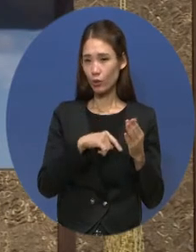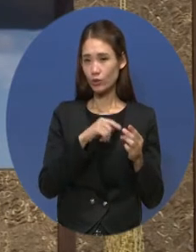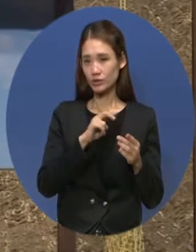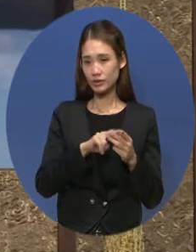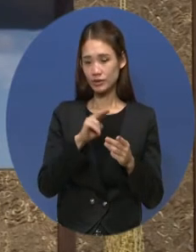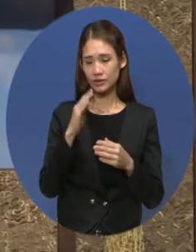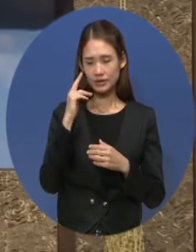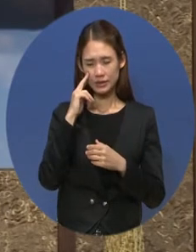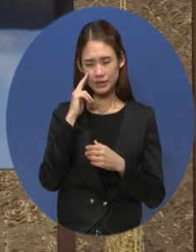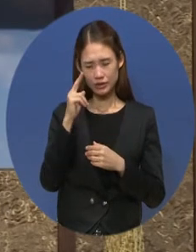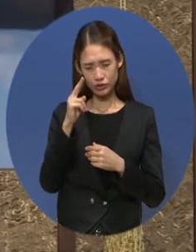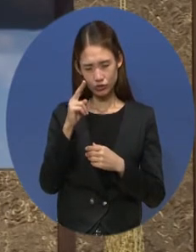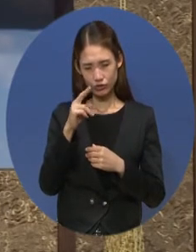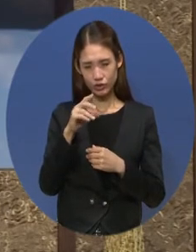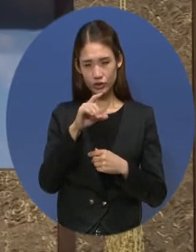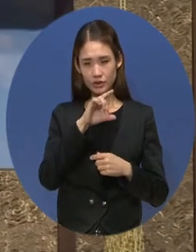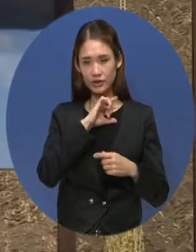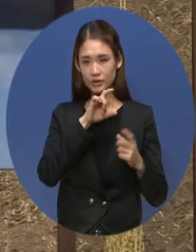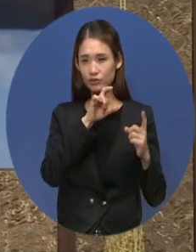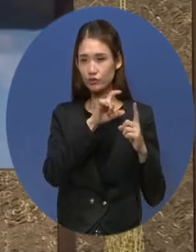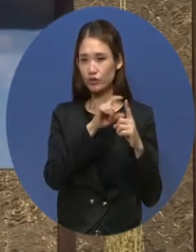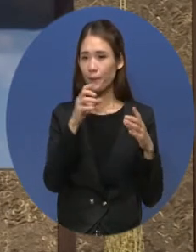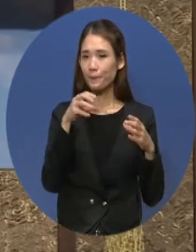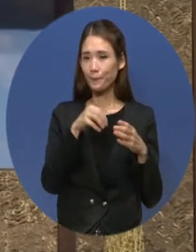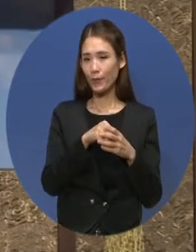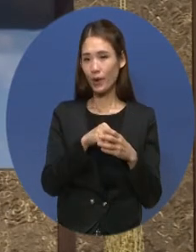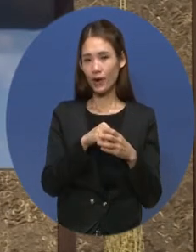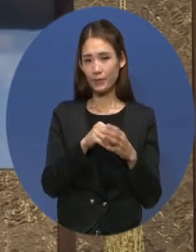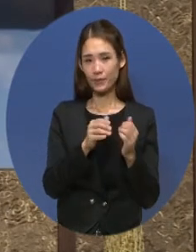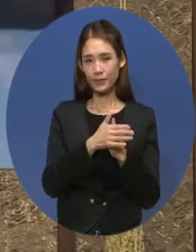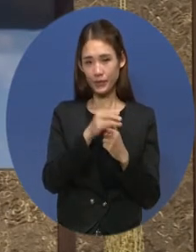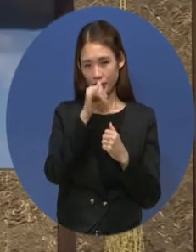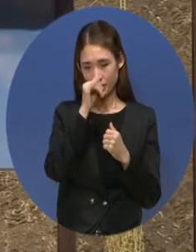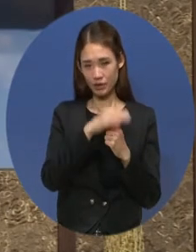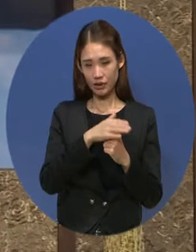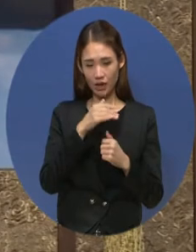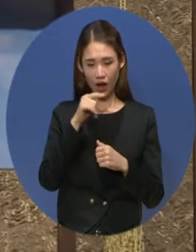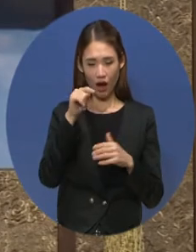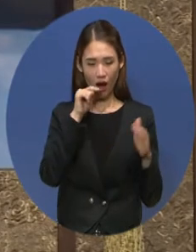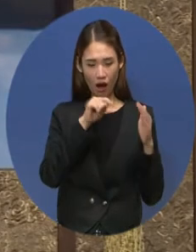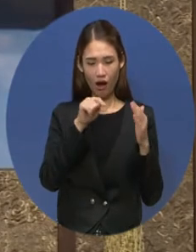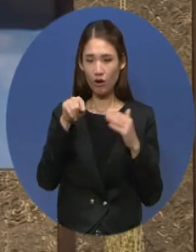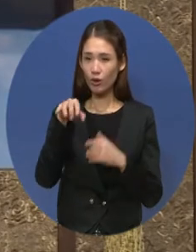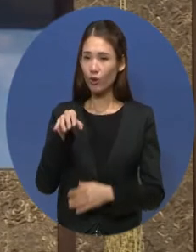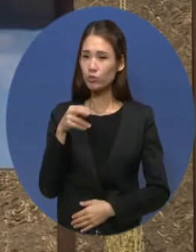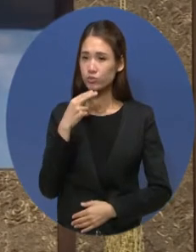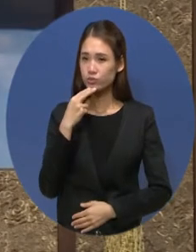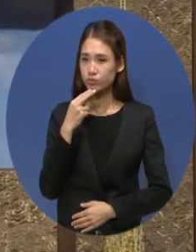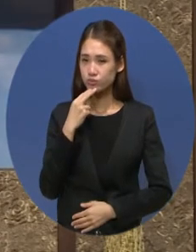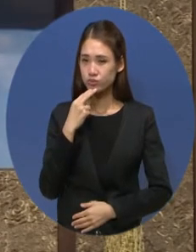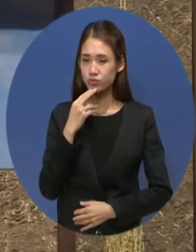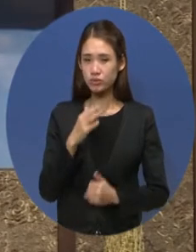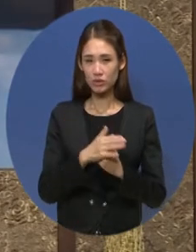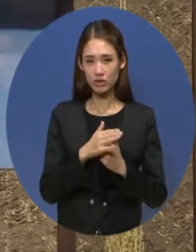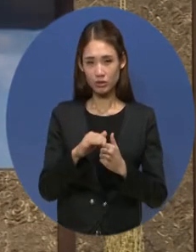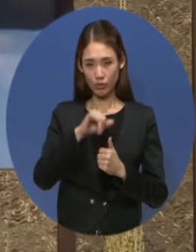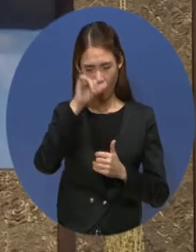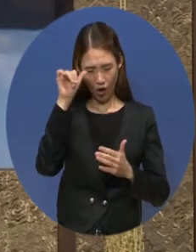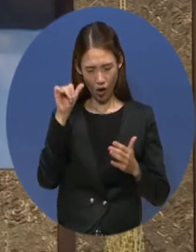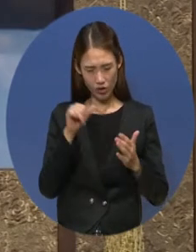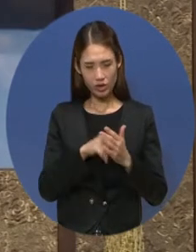중이라는 이제 수 슈가 들어갑니다 그래서 그런 분들이 갈곳이 없기 때문에 평생 교육 센터 가 만들어 지게 됐고